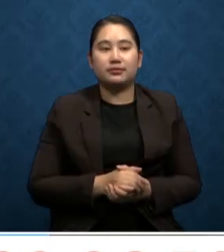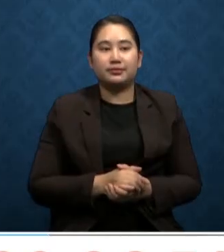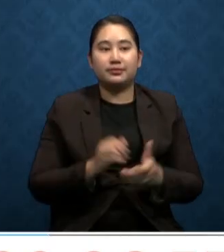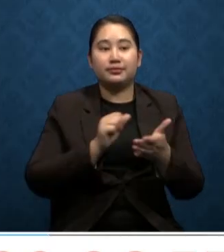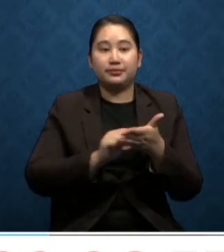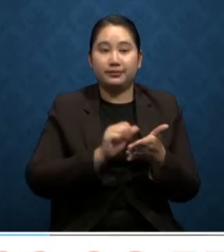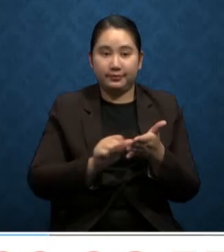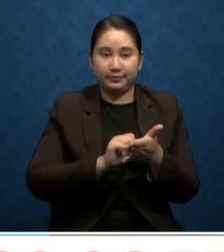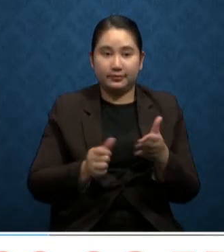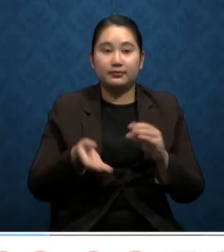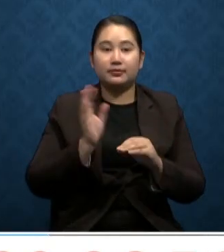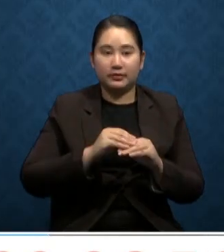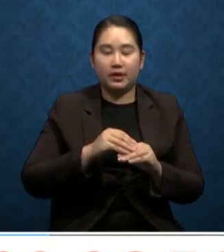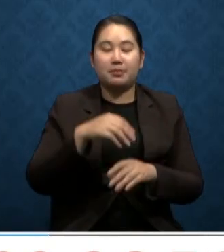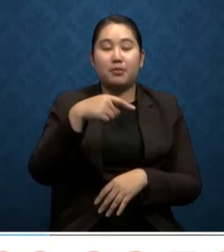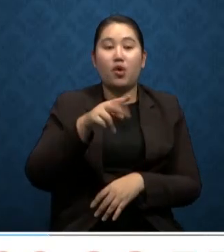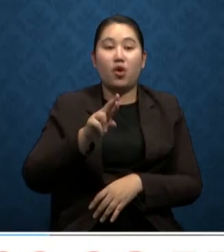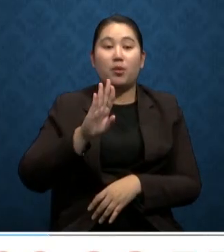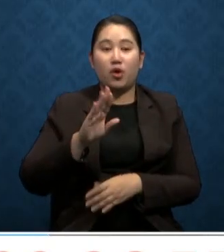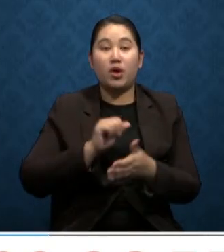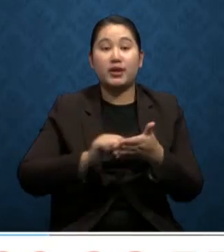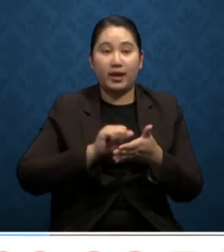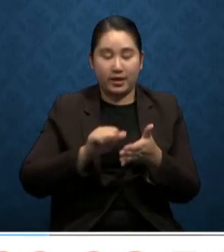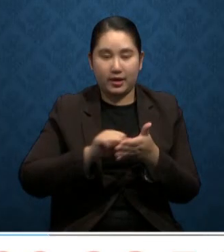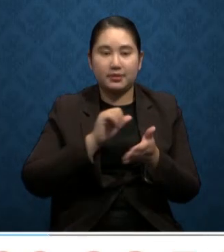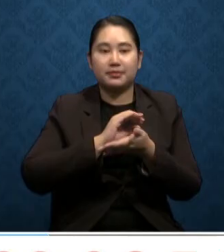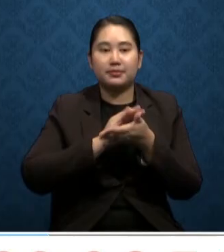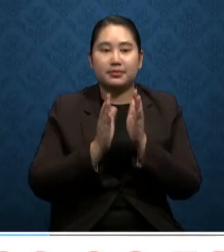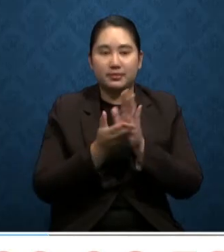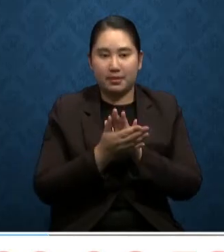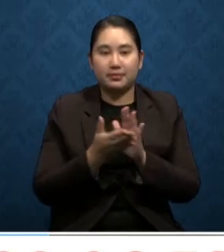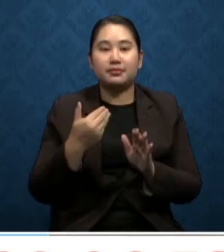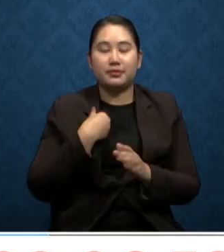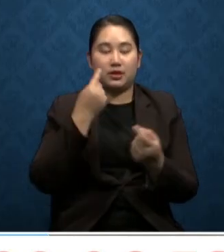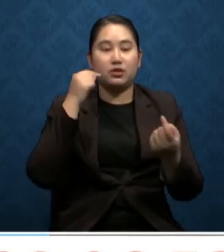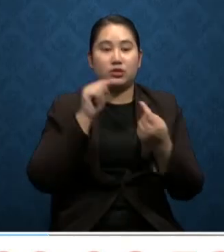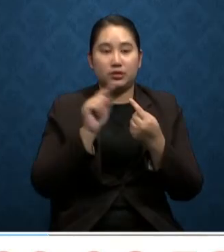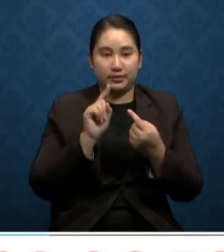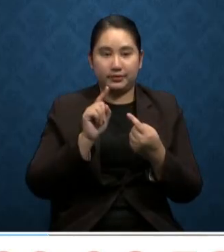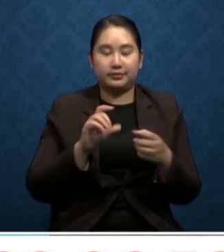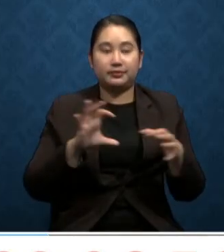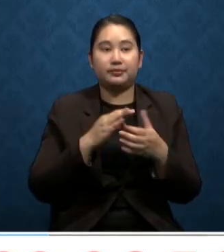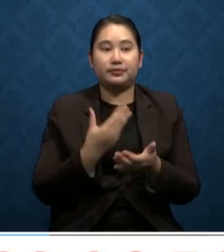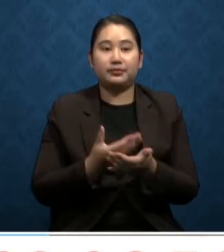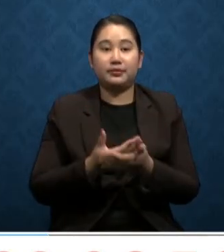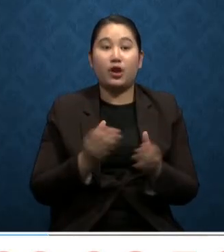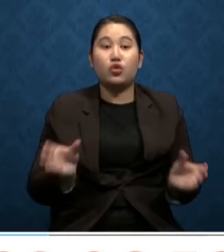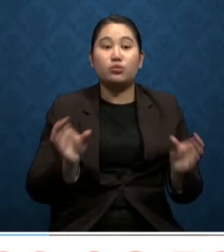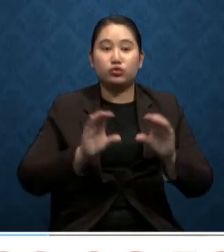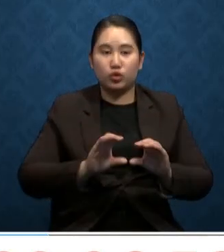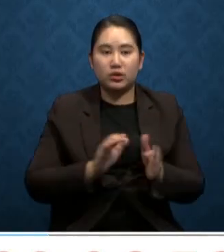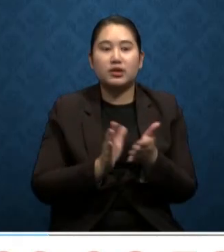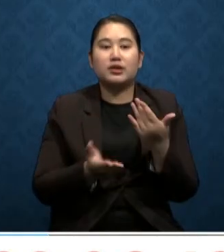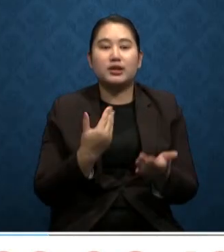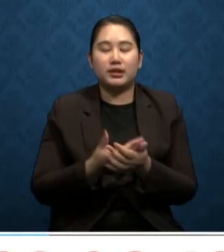ไขเพิ่มเติมพรบครั้งนี้จึงเป็นการแก้ไขที่เน้นไปถึงเรื่องของการร่วมทุนหรือการหา